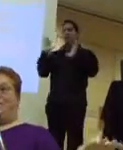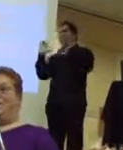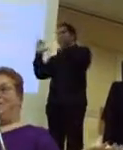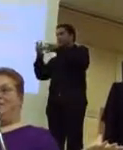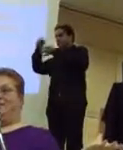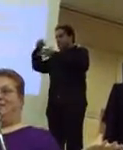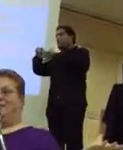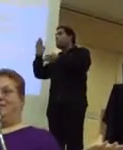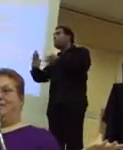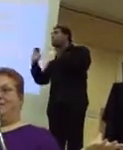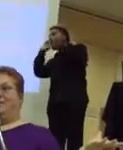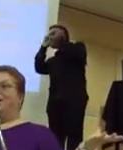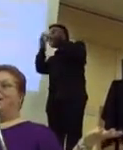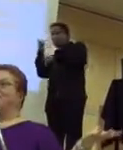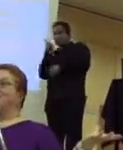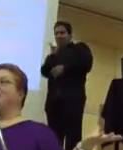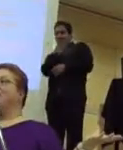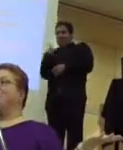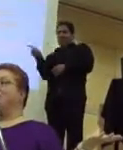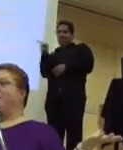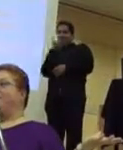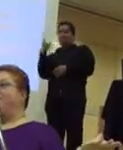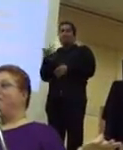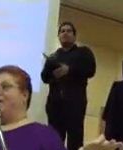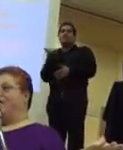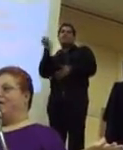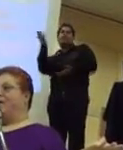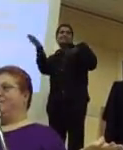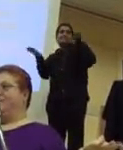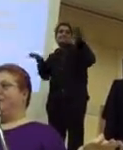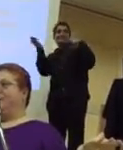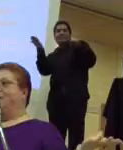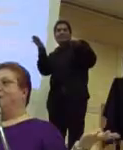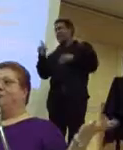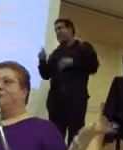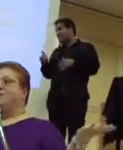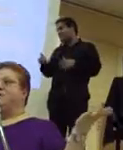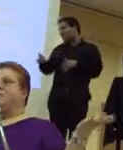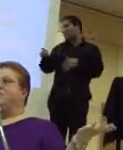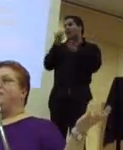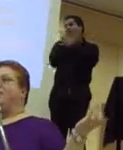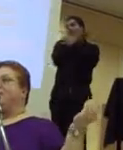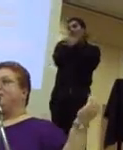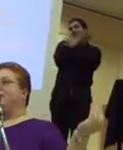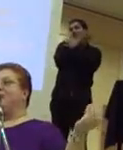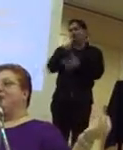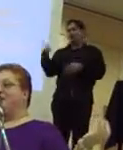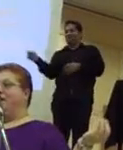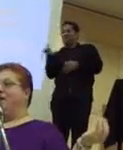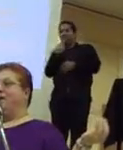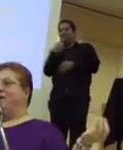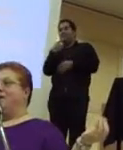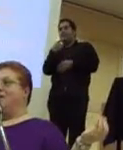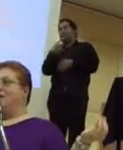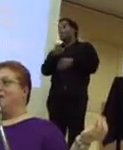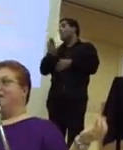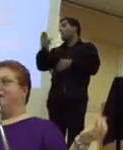την κάποια και τη συγκρίνεις με την πεταλούδα. Το αυτιστικό παιδί είναι σαν την